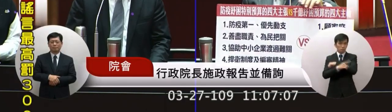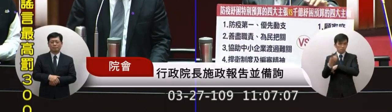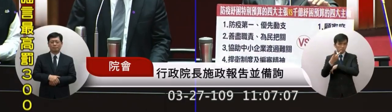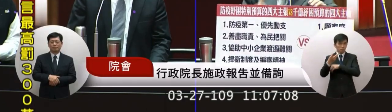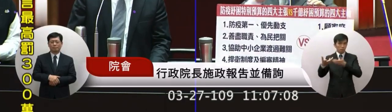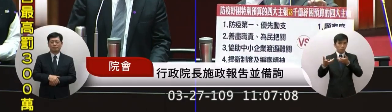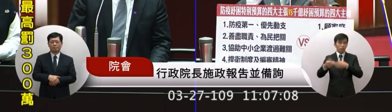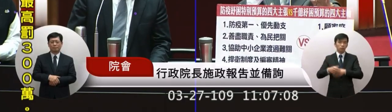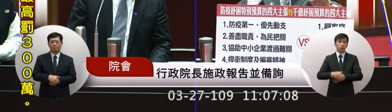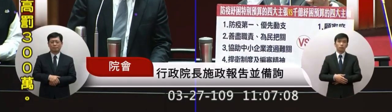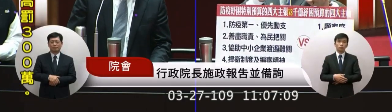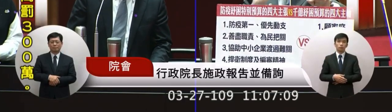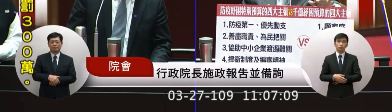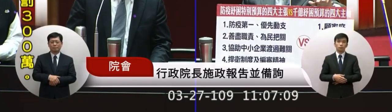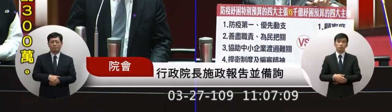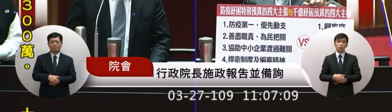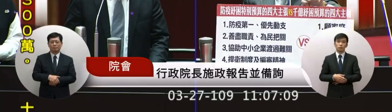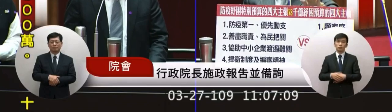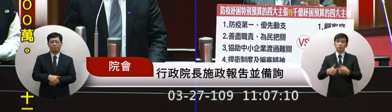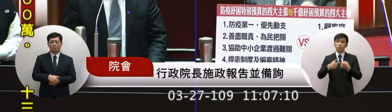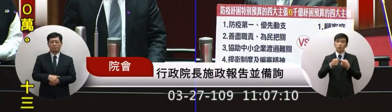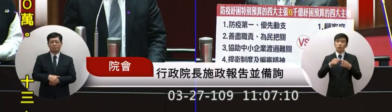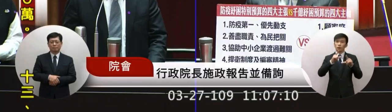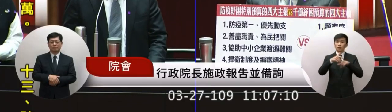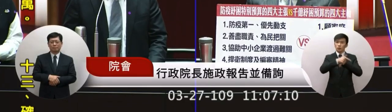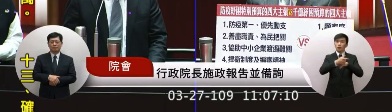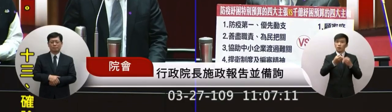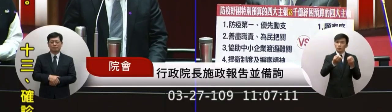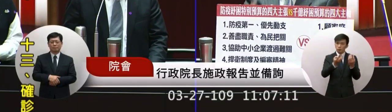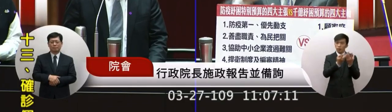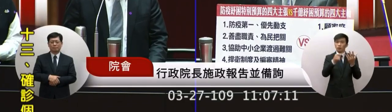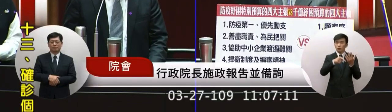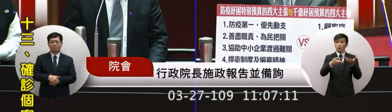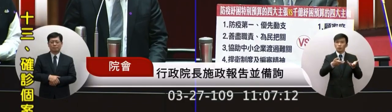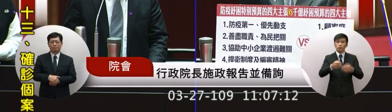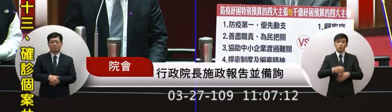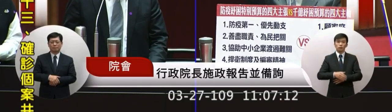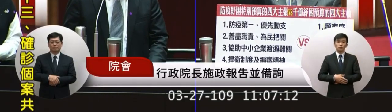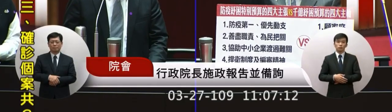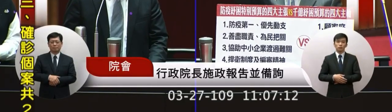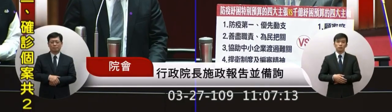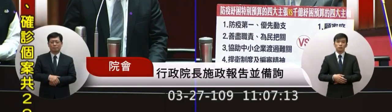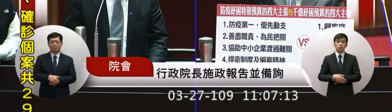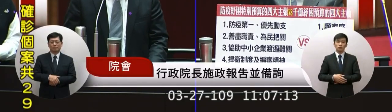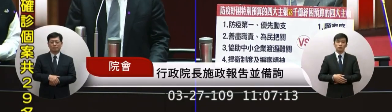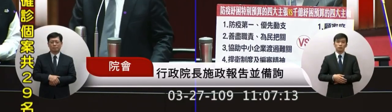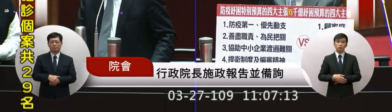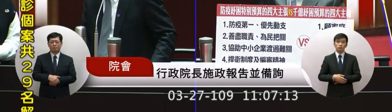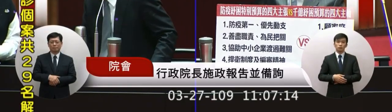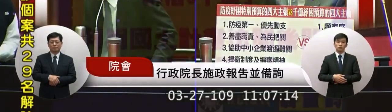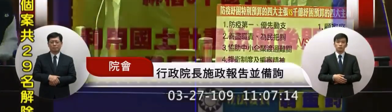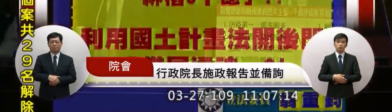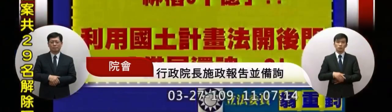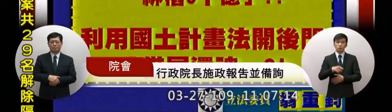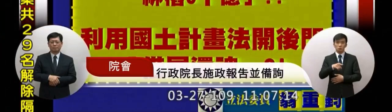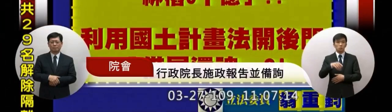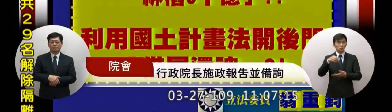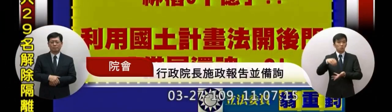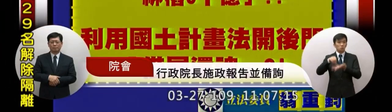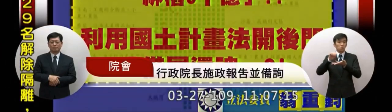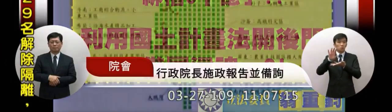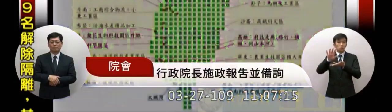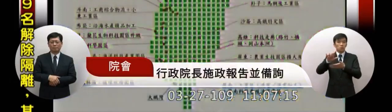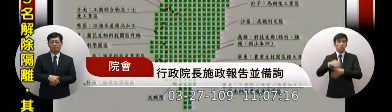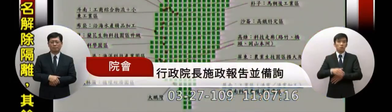是大南方大发展的部分哦。当然，你的家己你有提起三点，